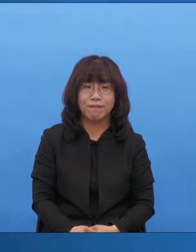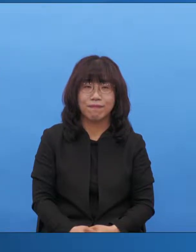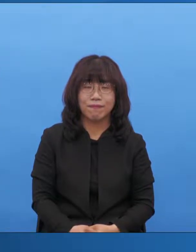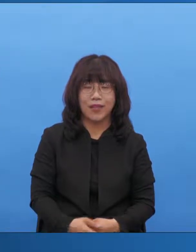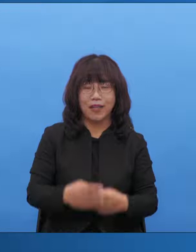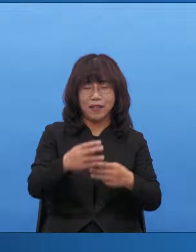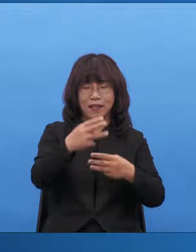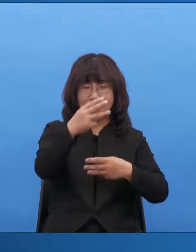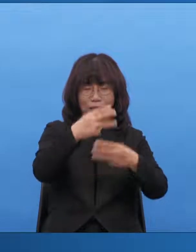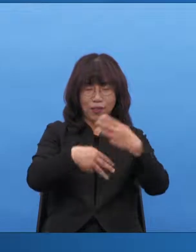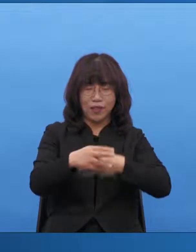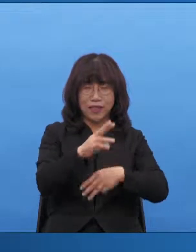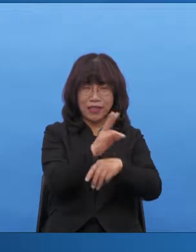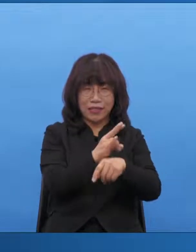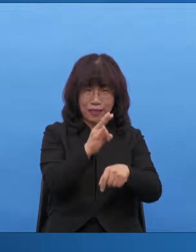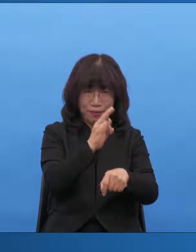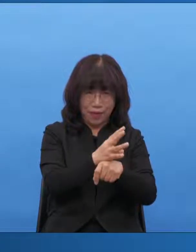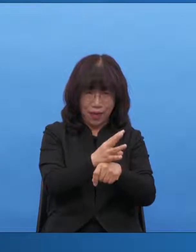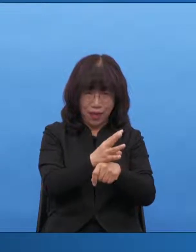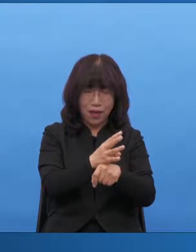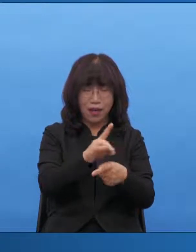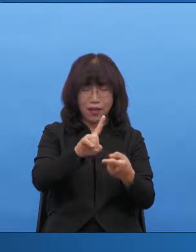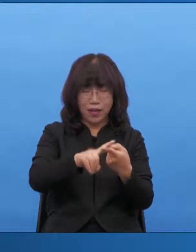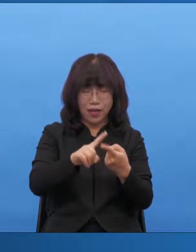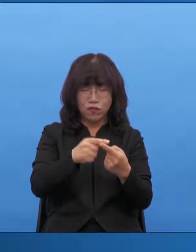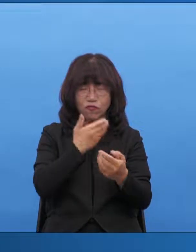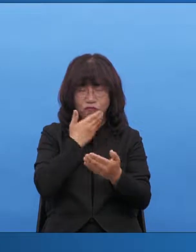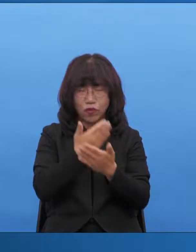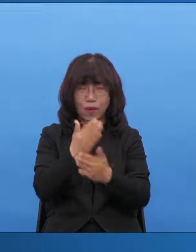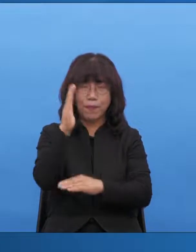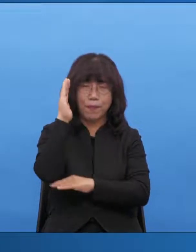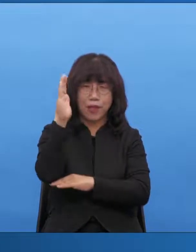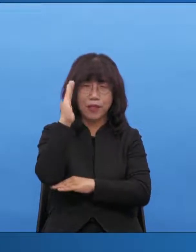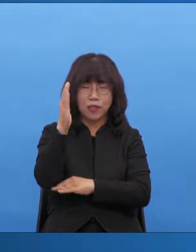24에 대한 중요한 말씀이 선포됩니다.